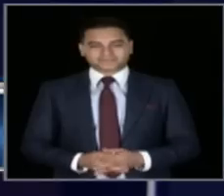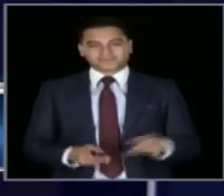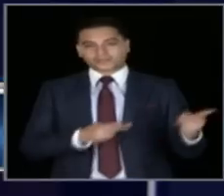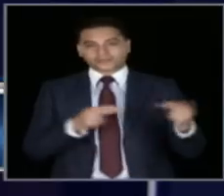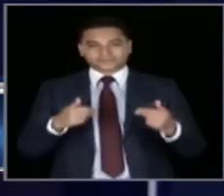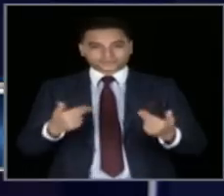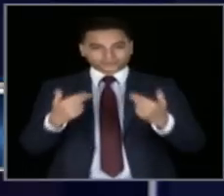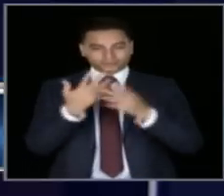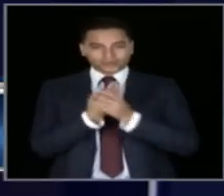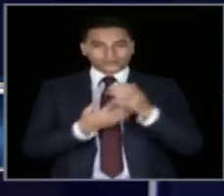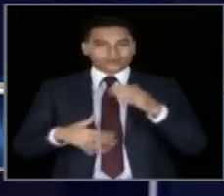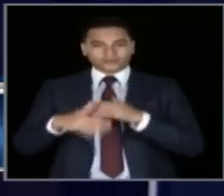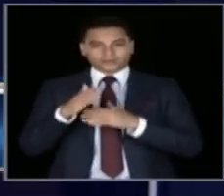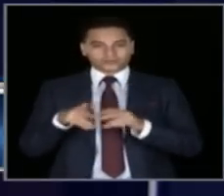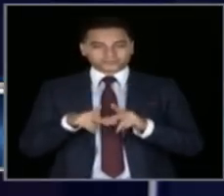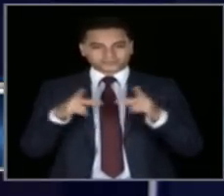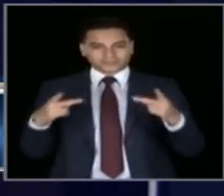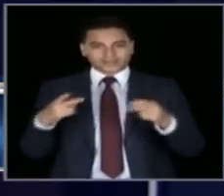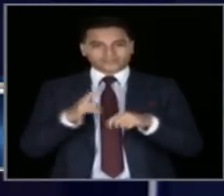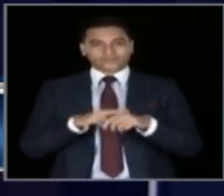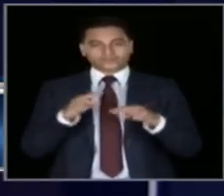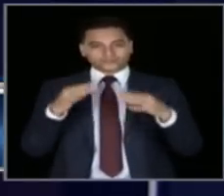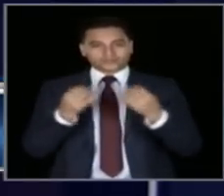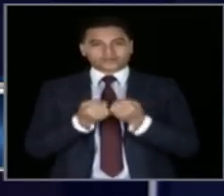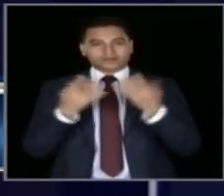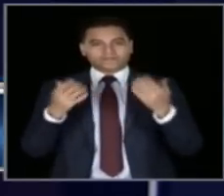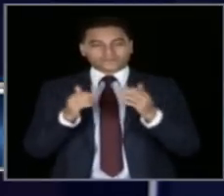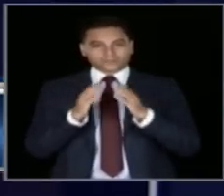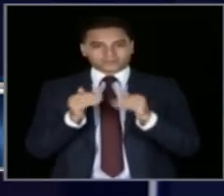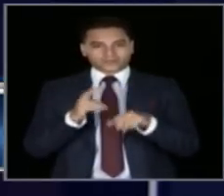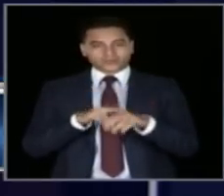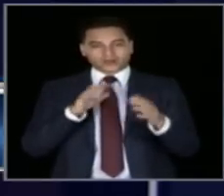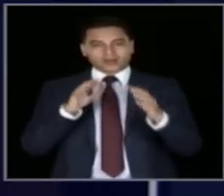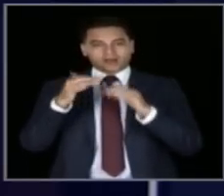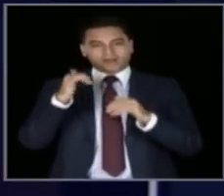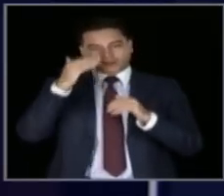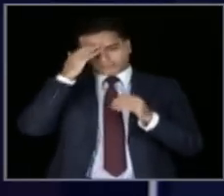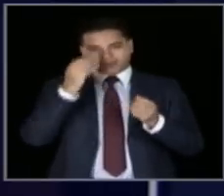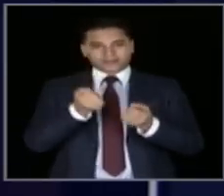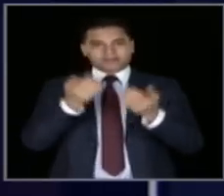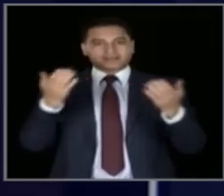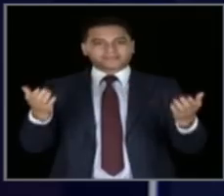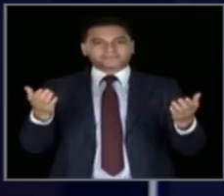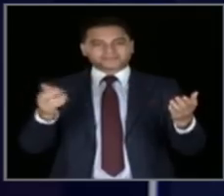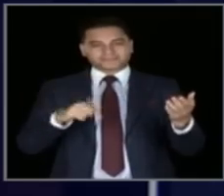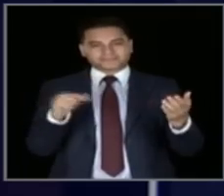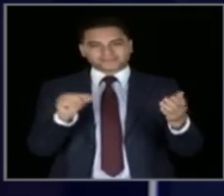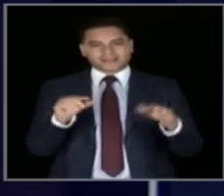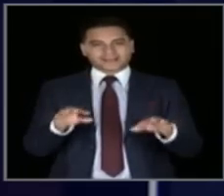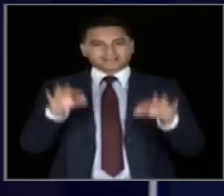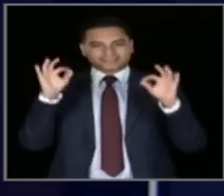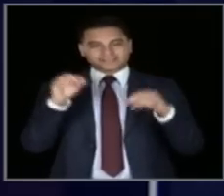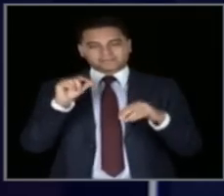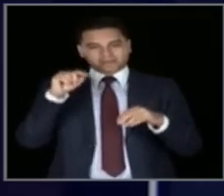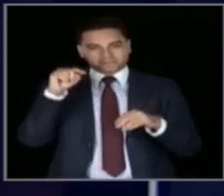جبنا في الاستوديو أولادنا قادرون باختلاف ومشاهدينا الكرام في مصر والعالم العربي. أهلا ومرحبا بكم